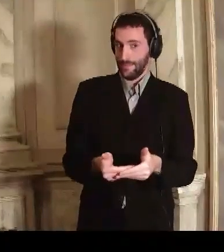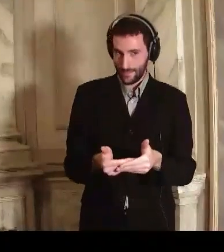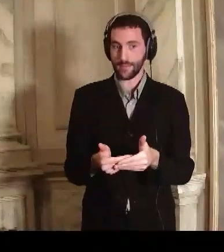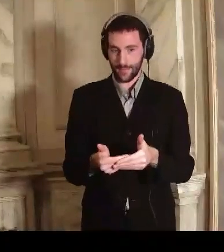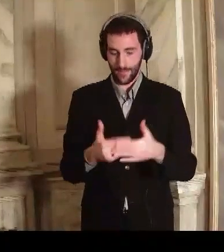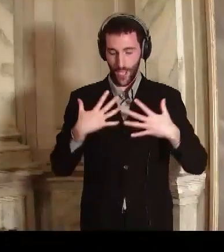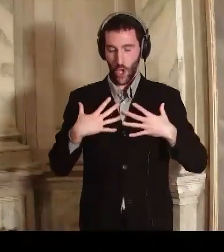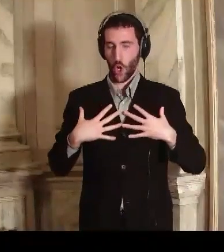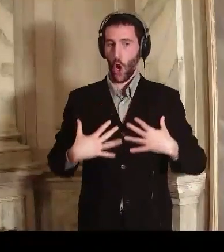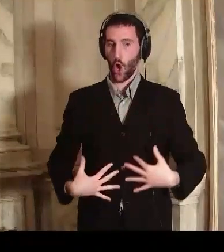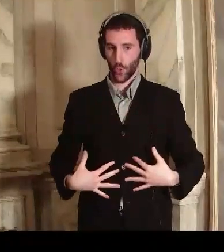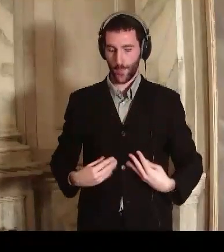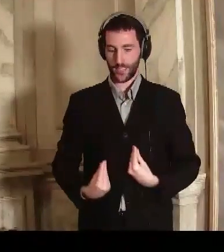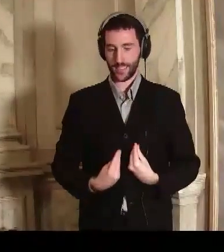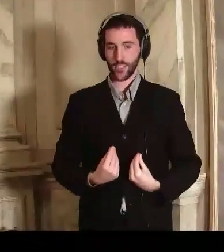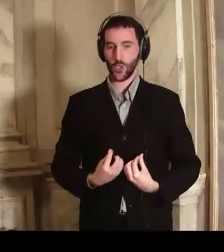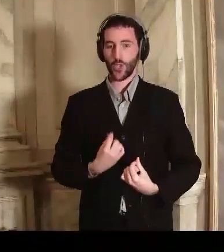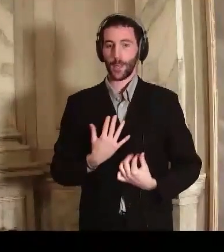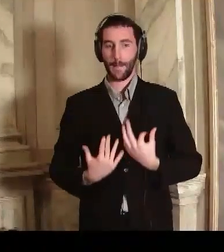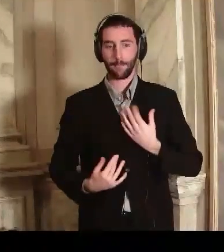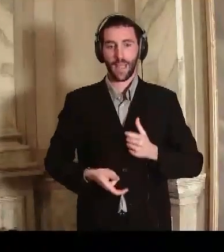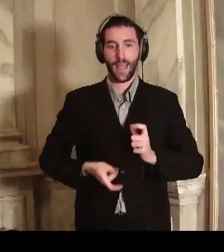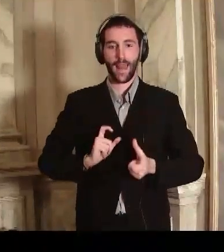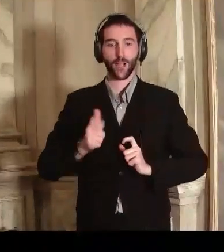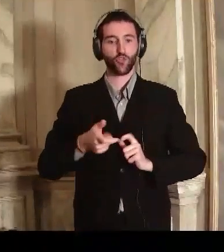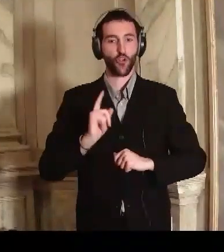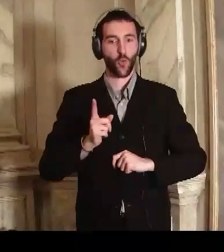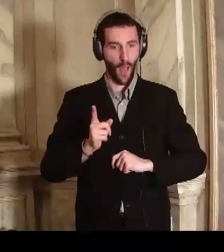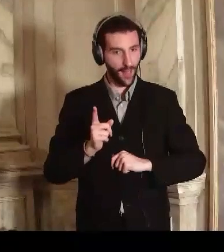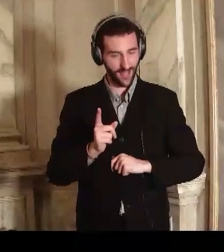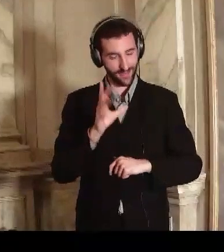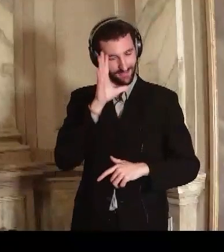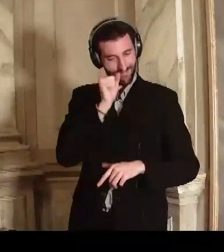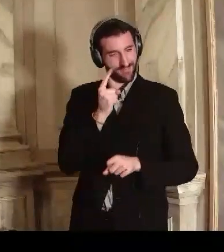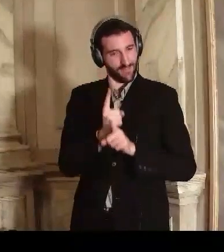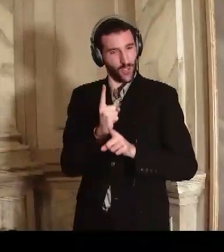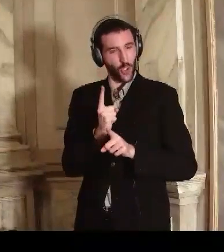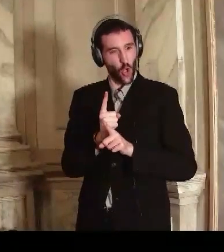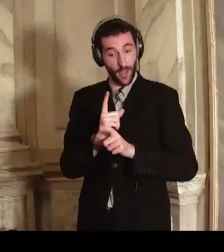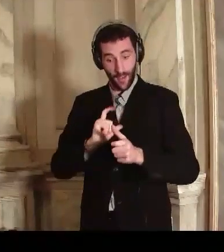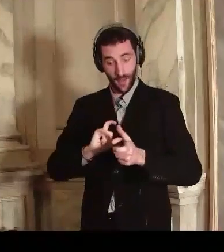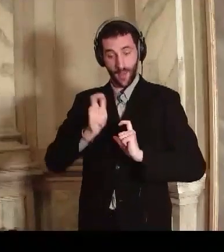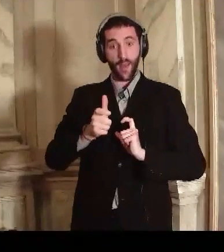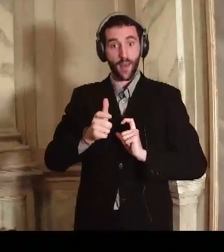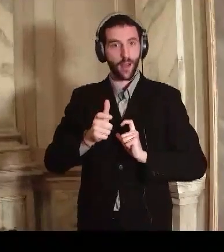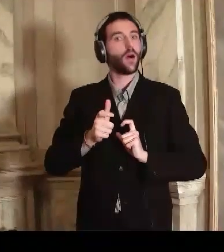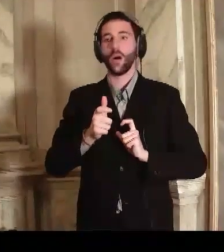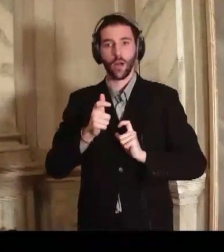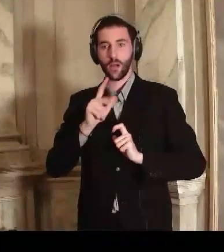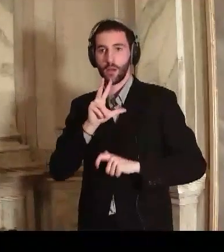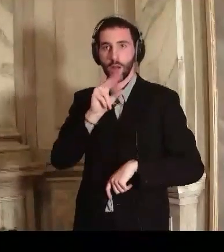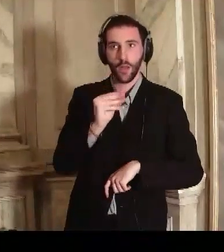sensoriali che i nostri corpi ci restituiscono minuto per minuto, influenzando ogni nostra decisione, percezione, movimento ed